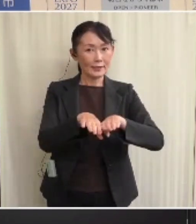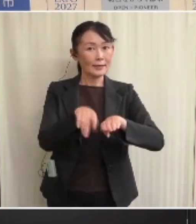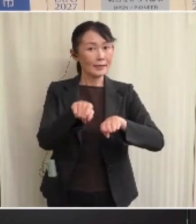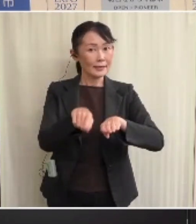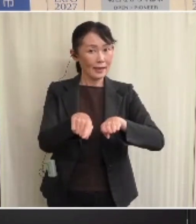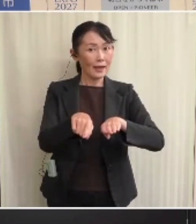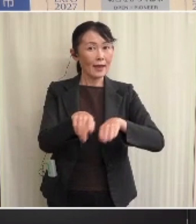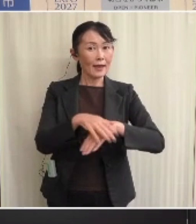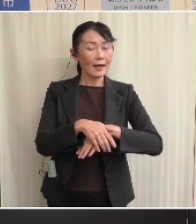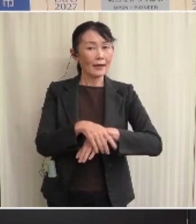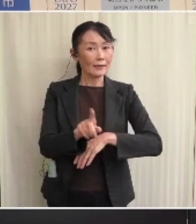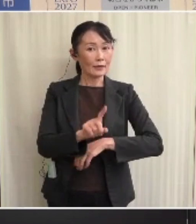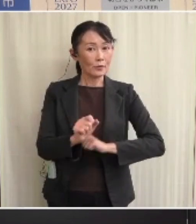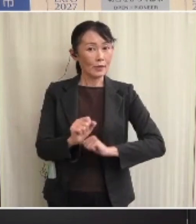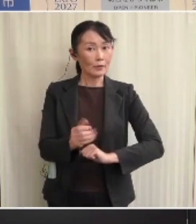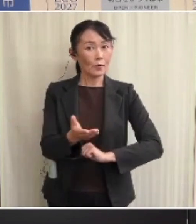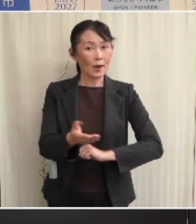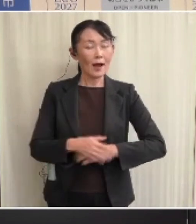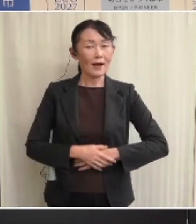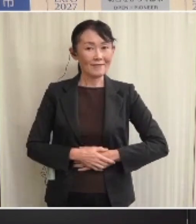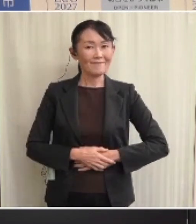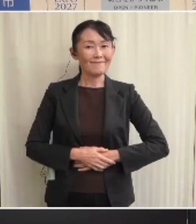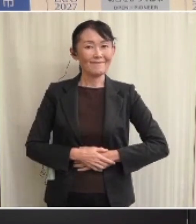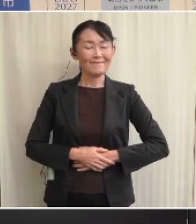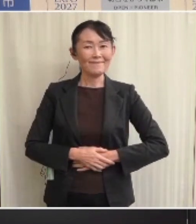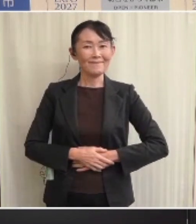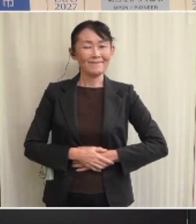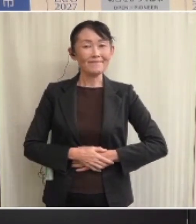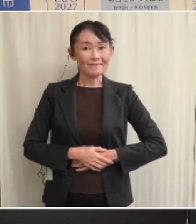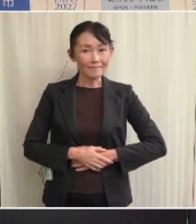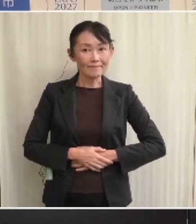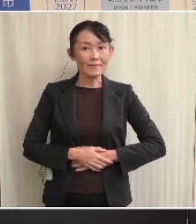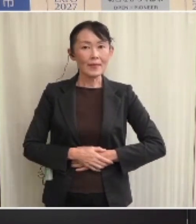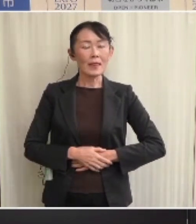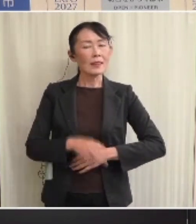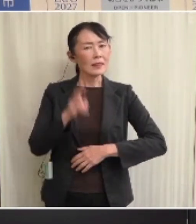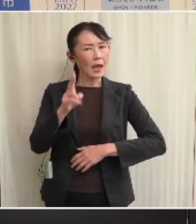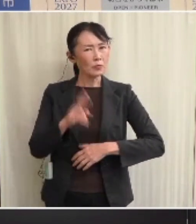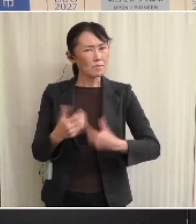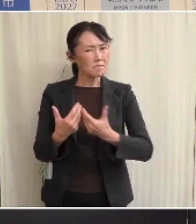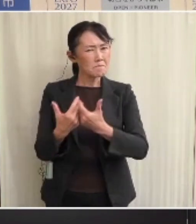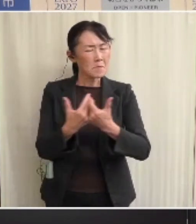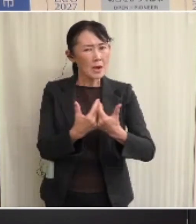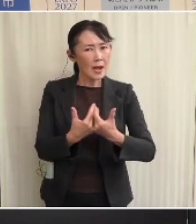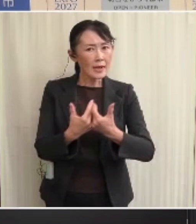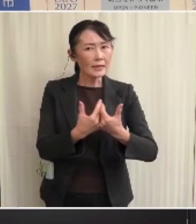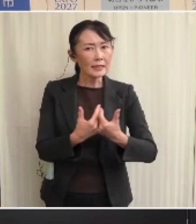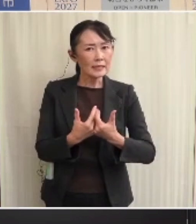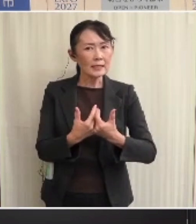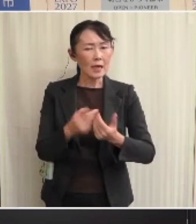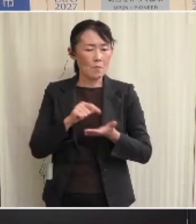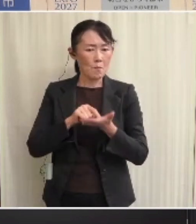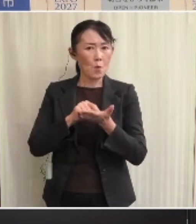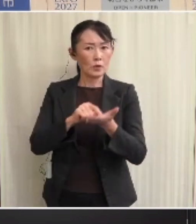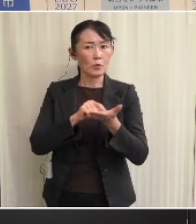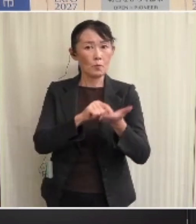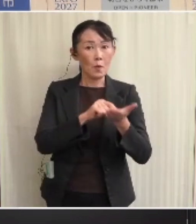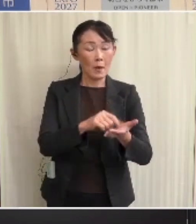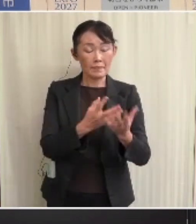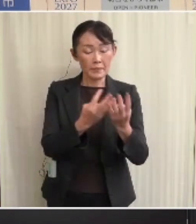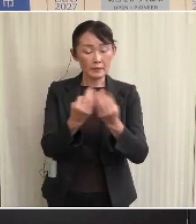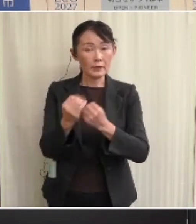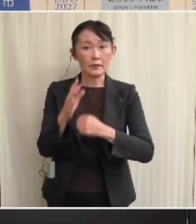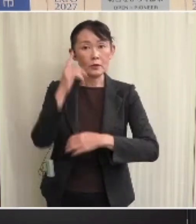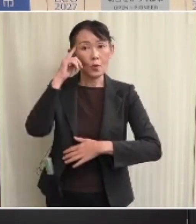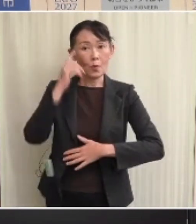ですが、ステージイベントなんですが、おそらく満員になろうかと思います。で、あ